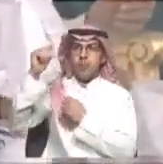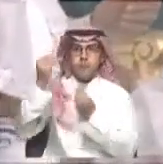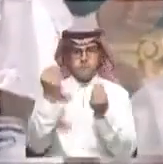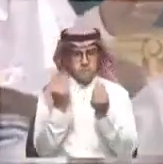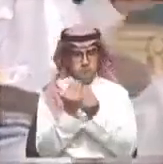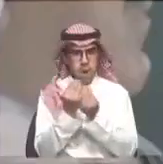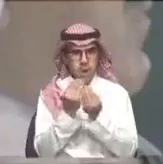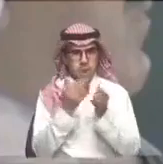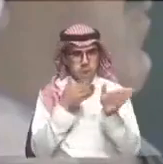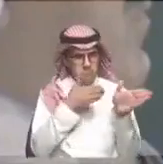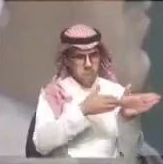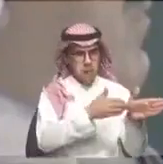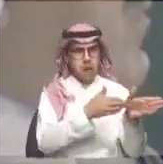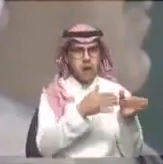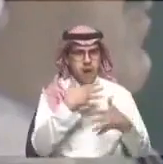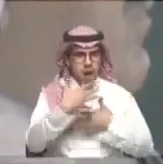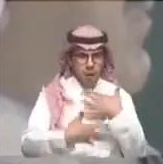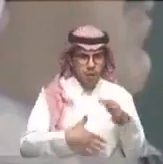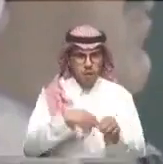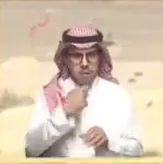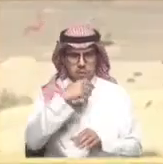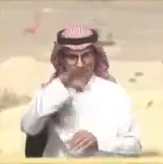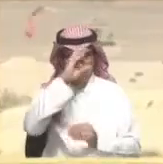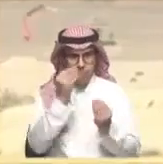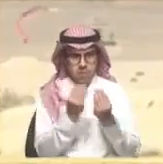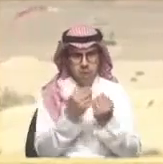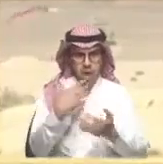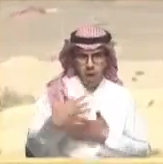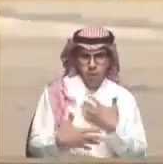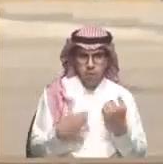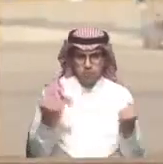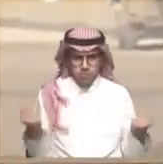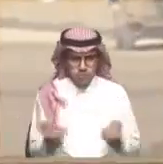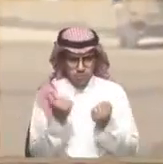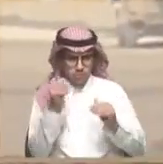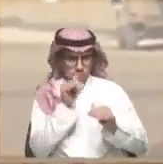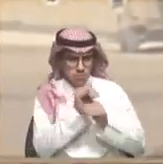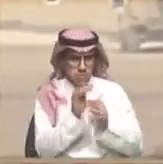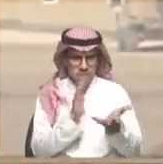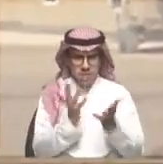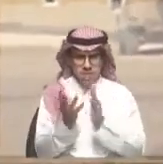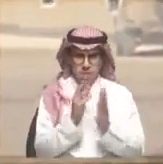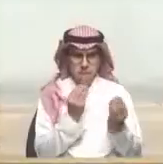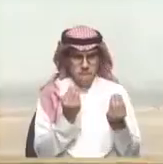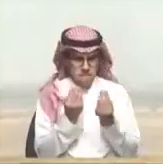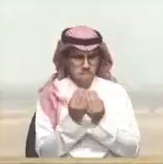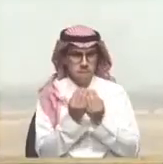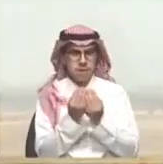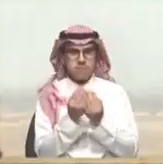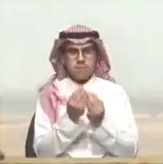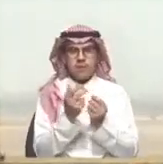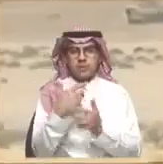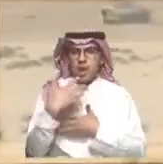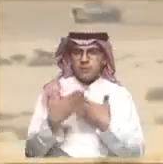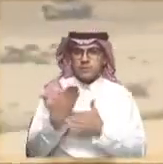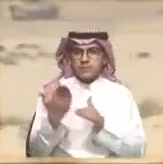الحزم والحكمة، ينهجون التخطيط السليم لبناء القوات المسلحة وتجهيزها وإعدادها لحماية